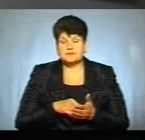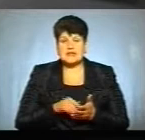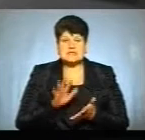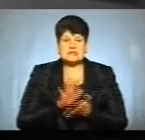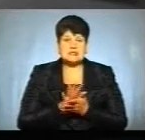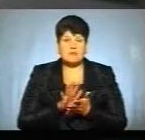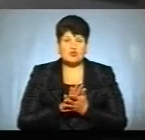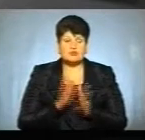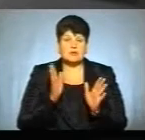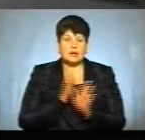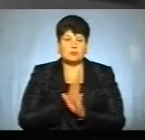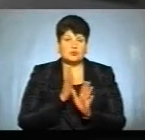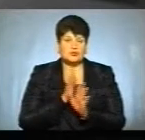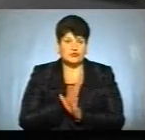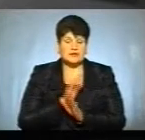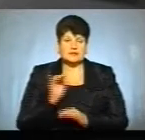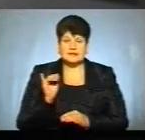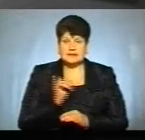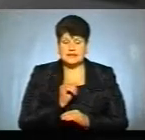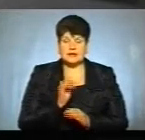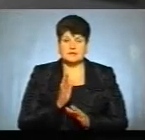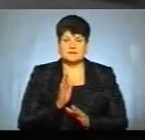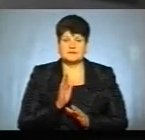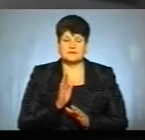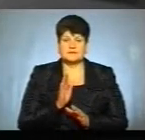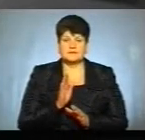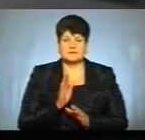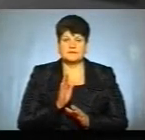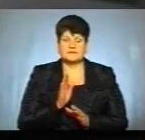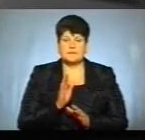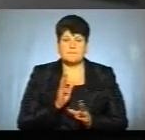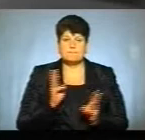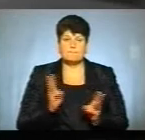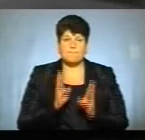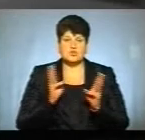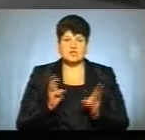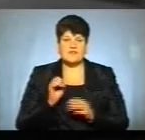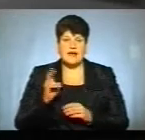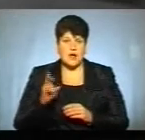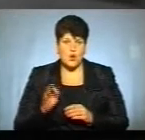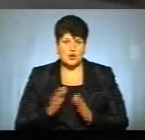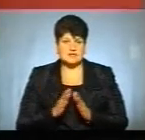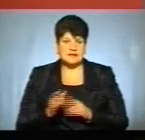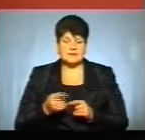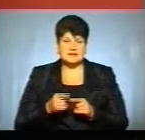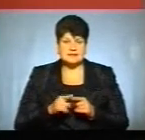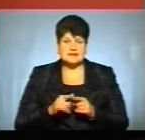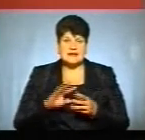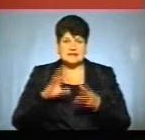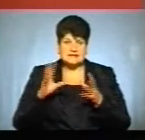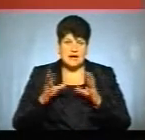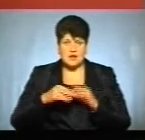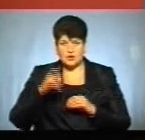забруднення атмосферного повітря та повітря та пожеж в екосистемах – це є загальнодержавна проблема,